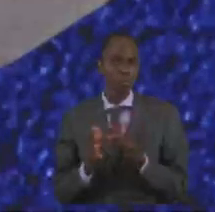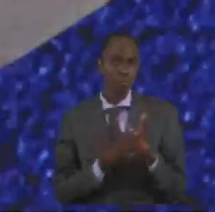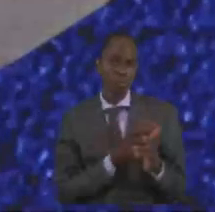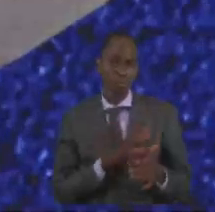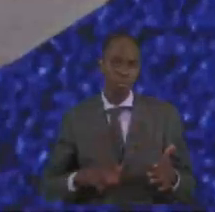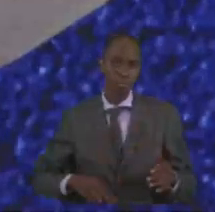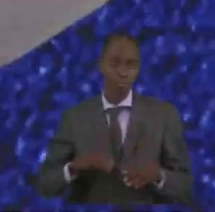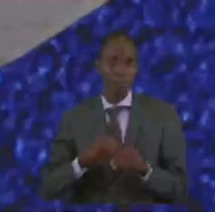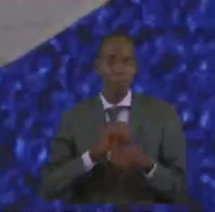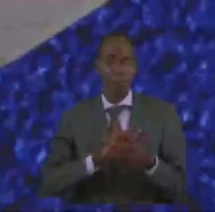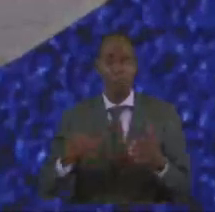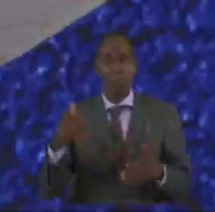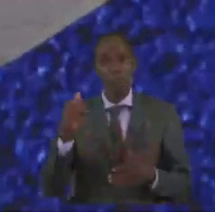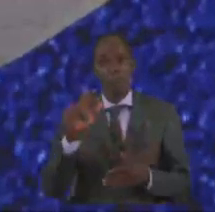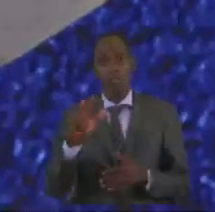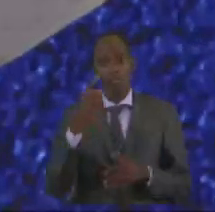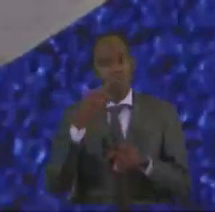Verset 13.